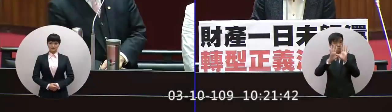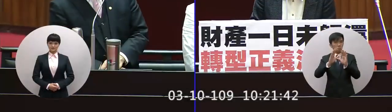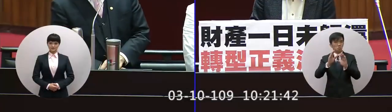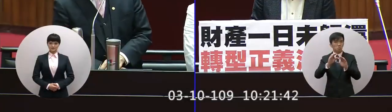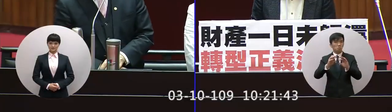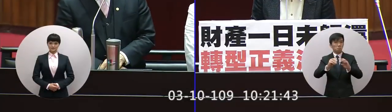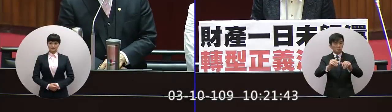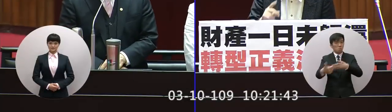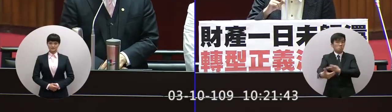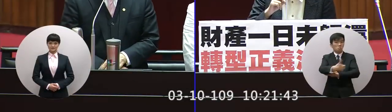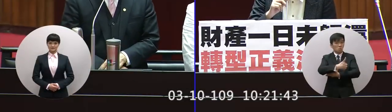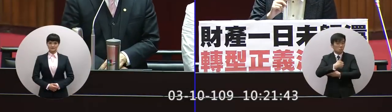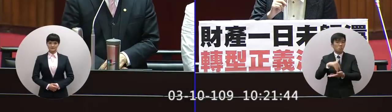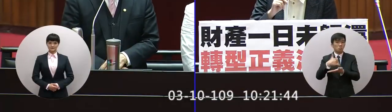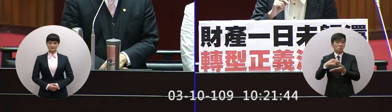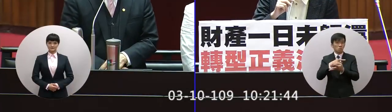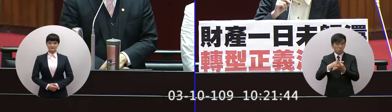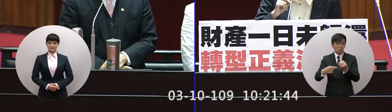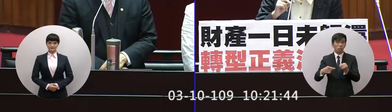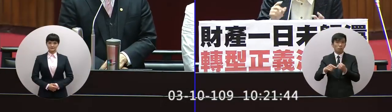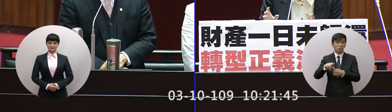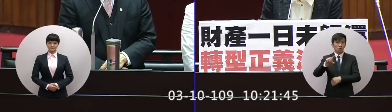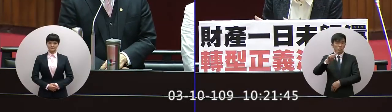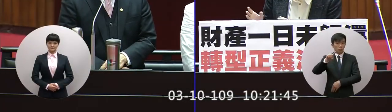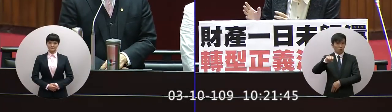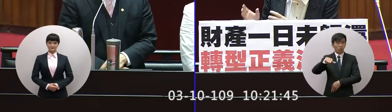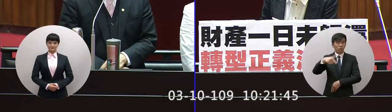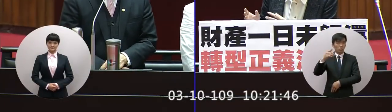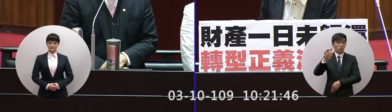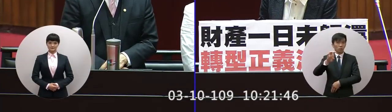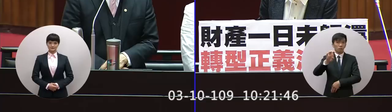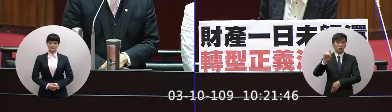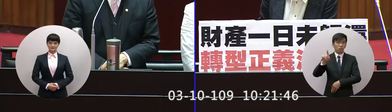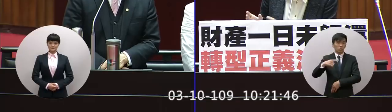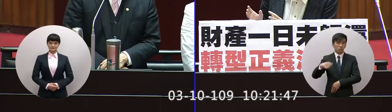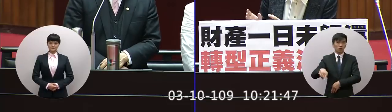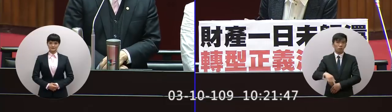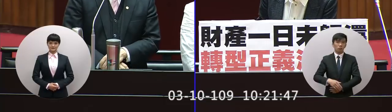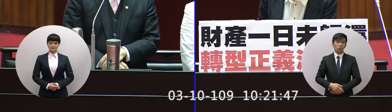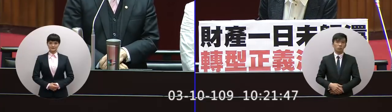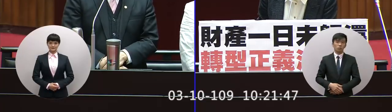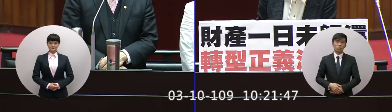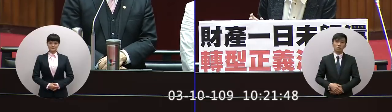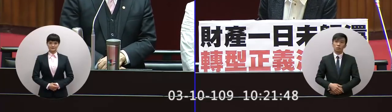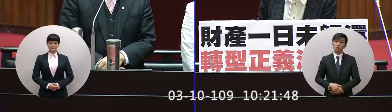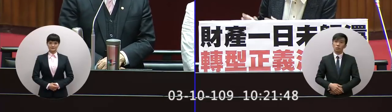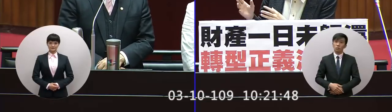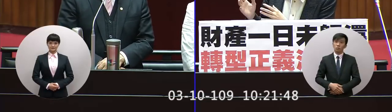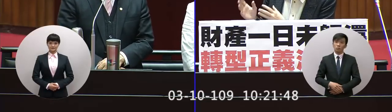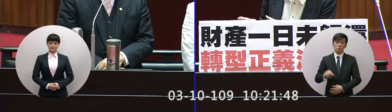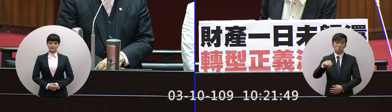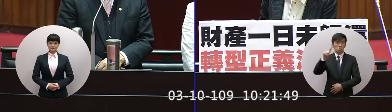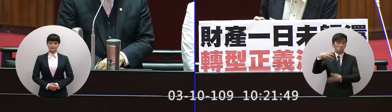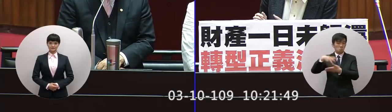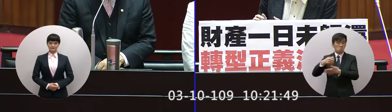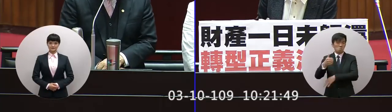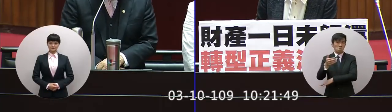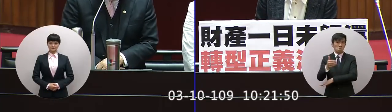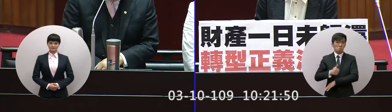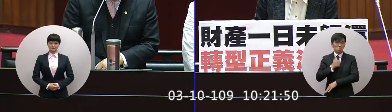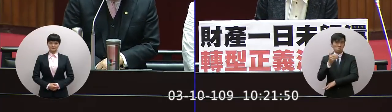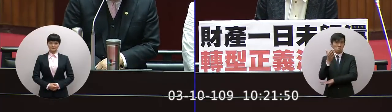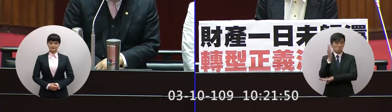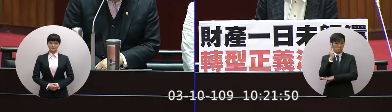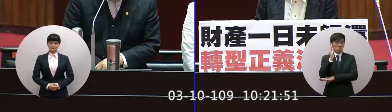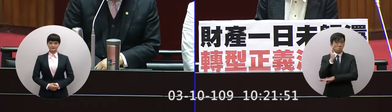有1640个。那实这个1640个人里面，实际上呢，真的遭到执行没收